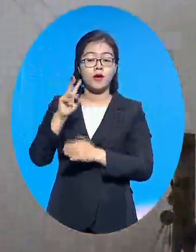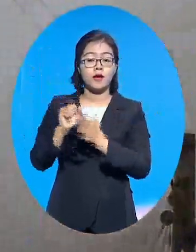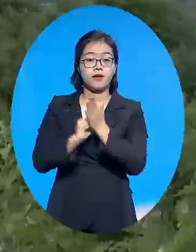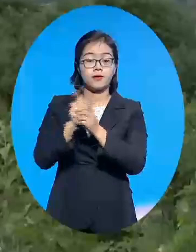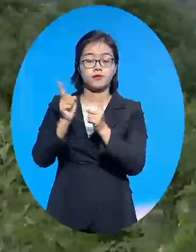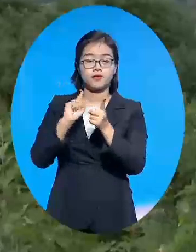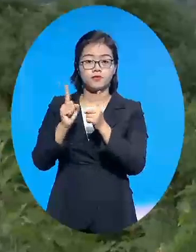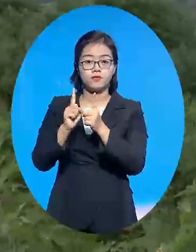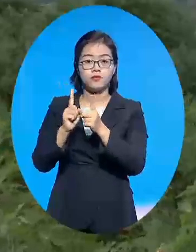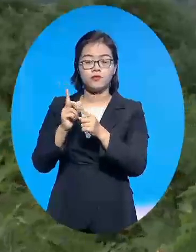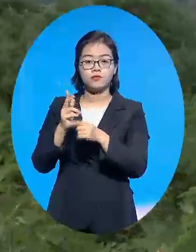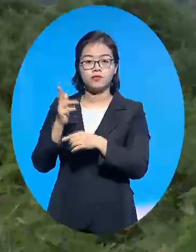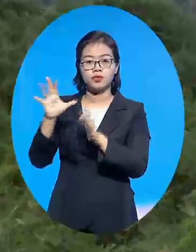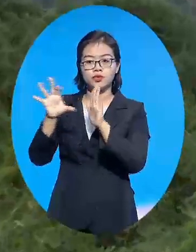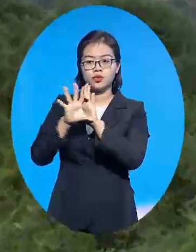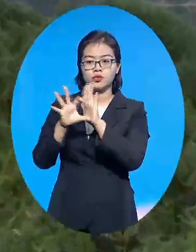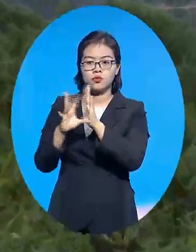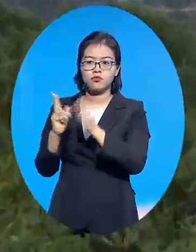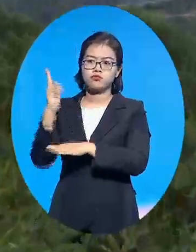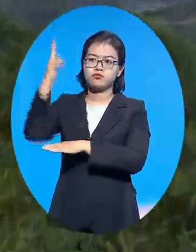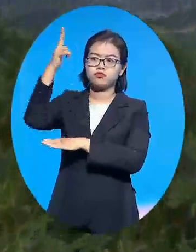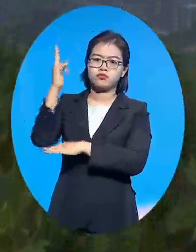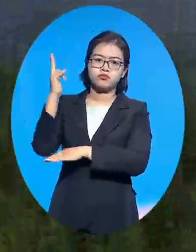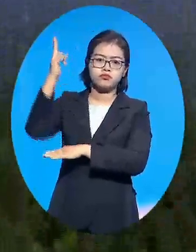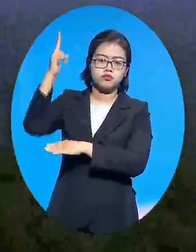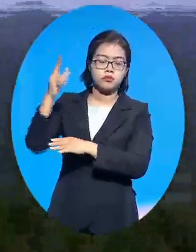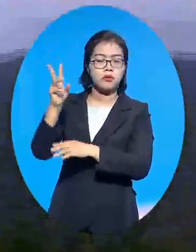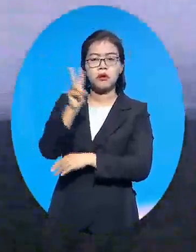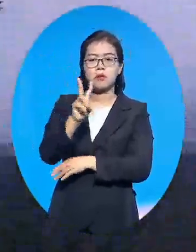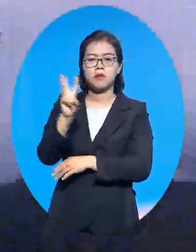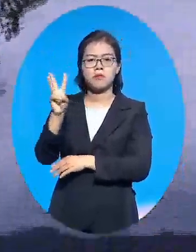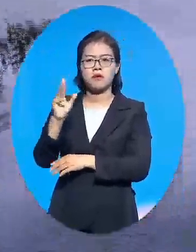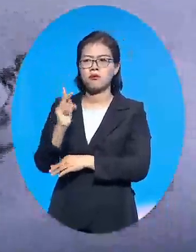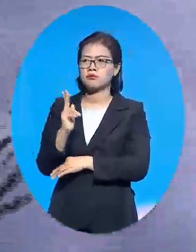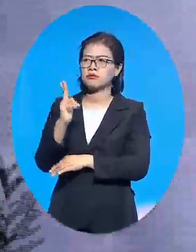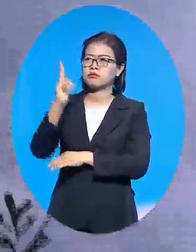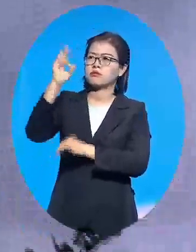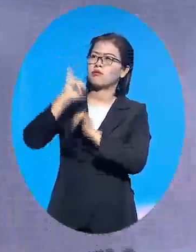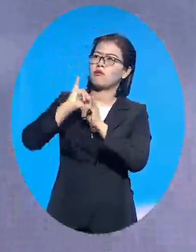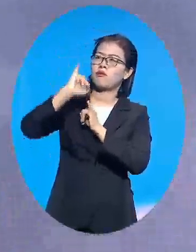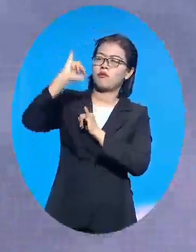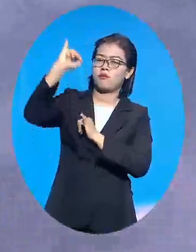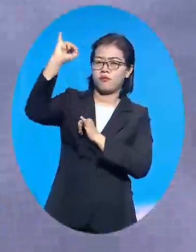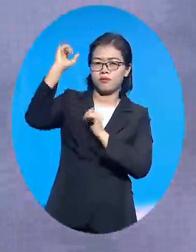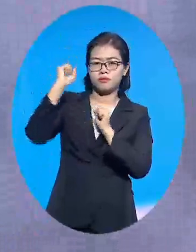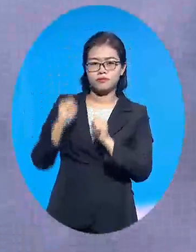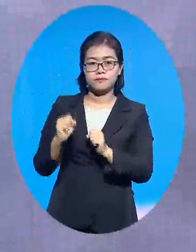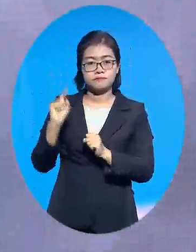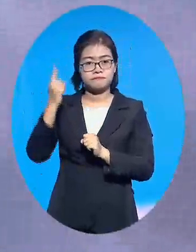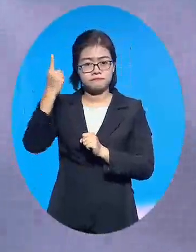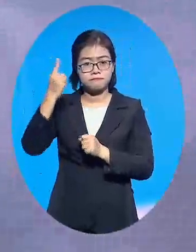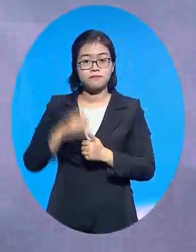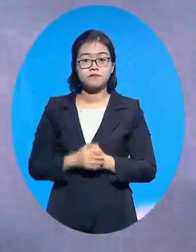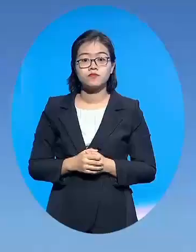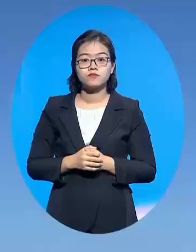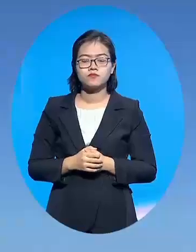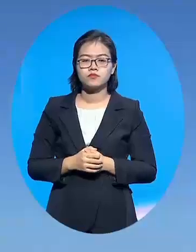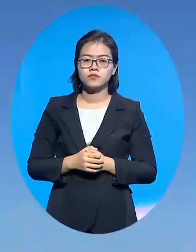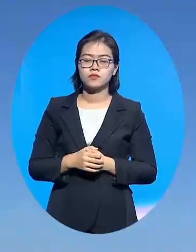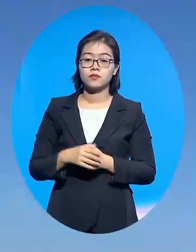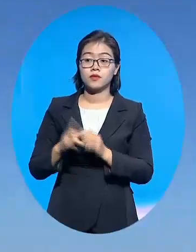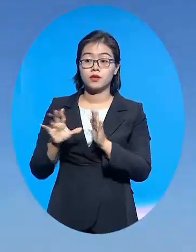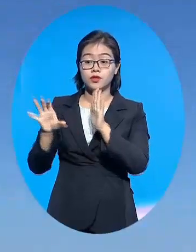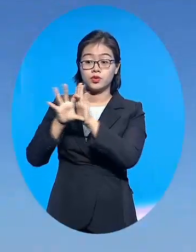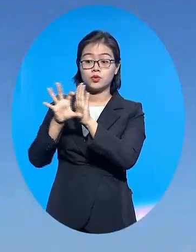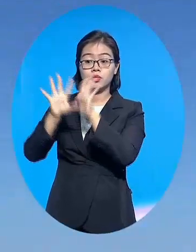23 tên lửa các loại tần suất cao chưa từng thấy từ trước đến nay luật động thái của Triều Tiên diễn ra giữa lúc quân đội Mỹ và Hàn Quốc